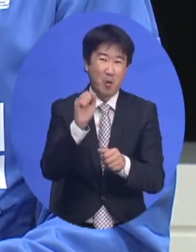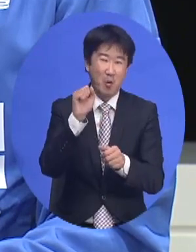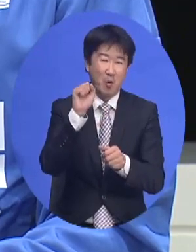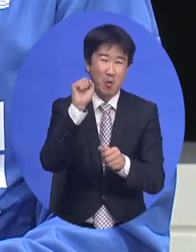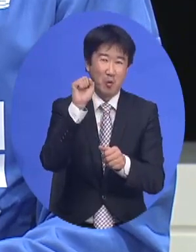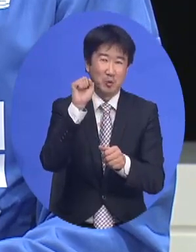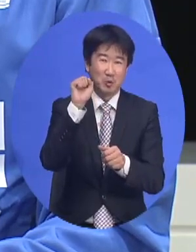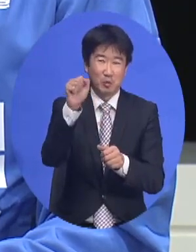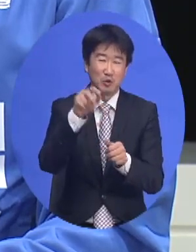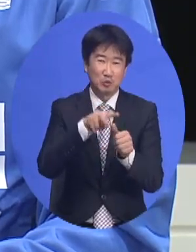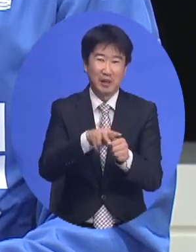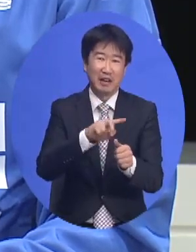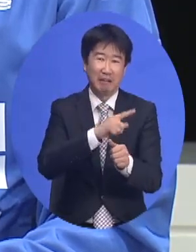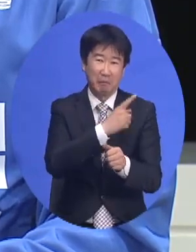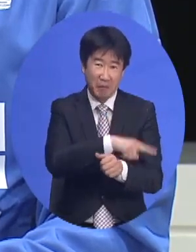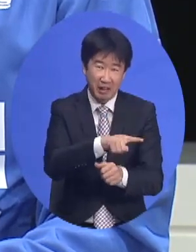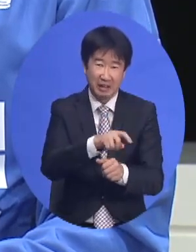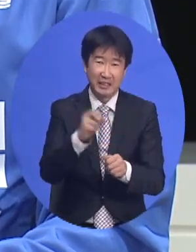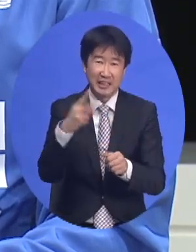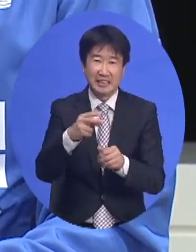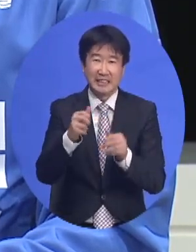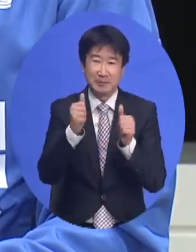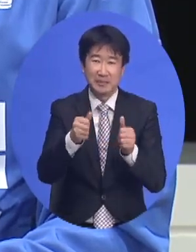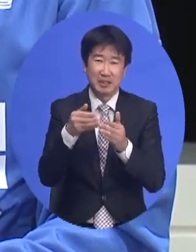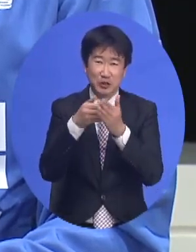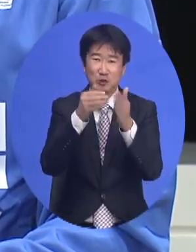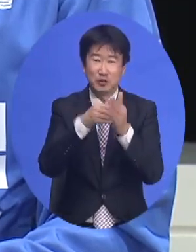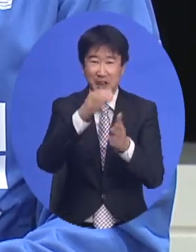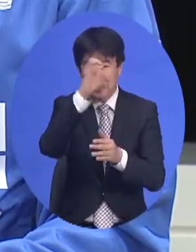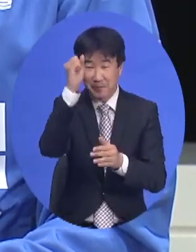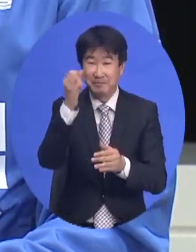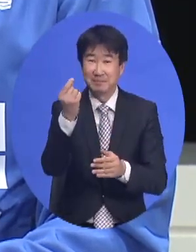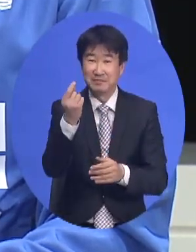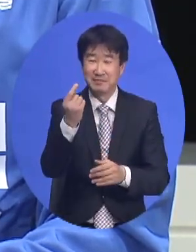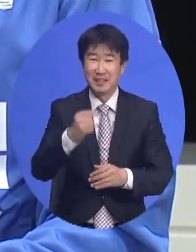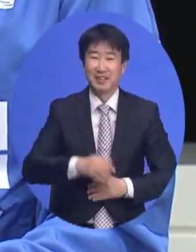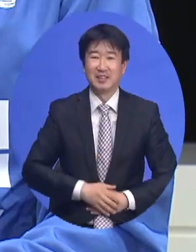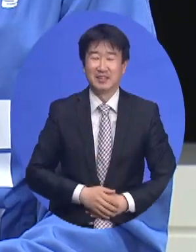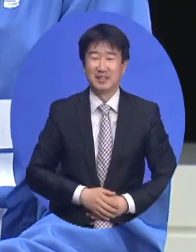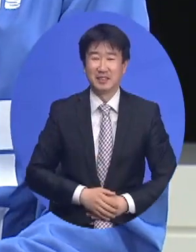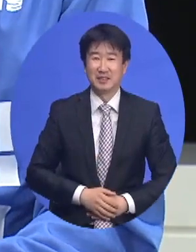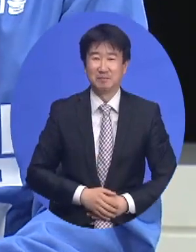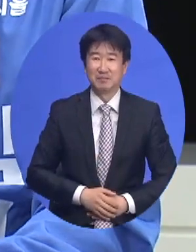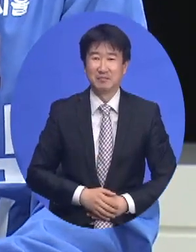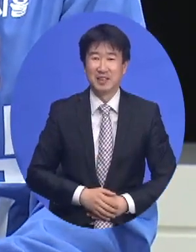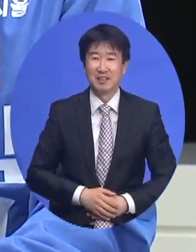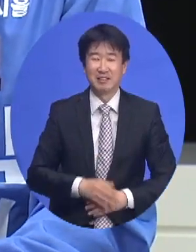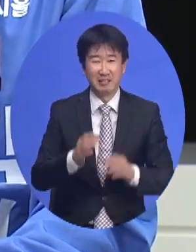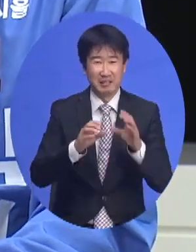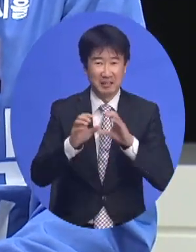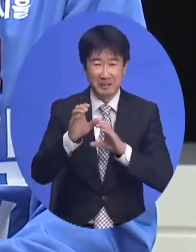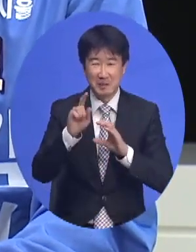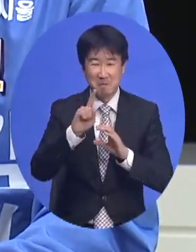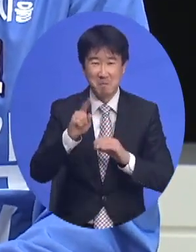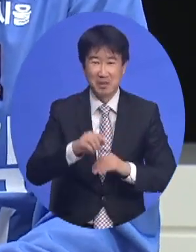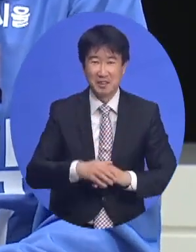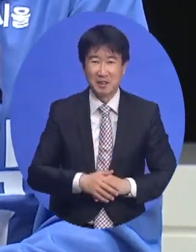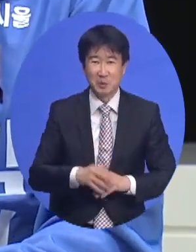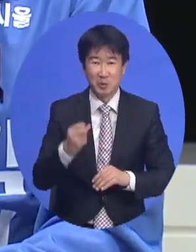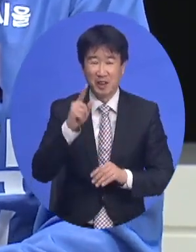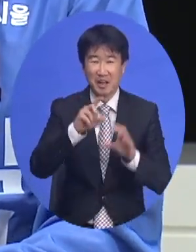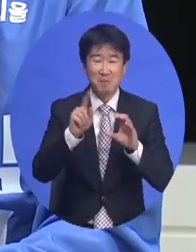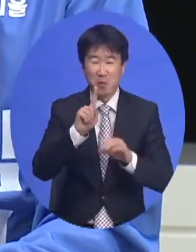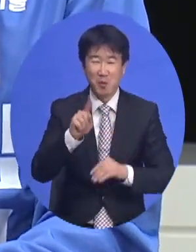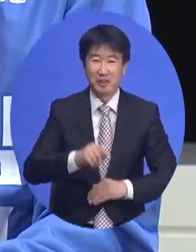없었고 그다음에 다시 재심을 청구해가지고 된 겁니다. 뭐 그것도 그 이상 또 더 저기 그다음 또